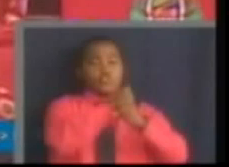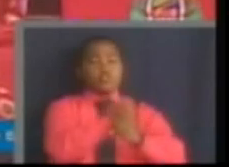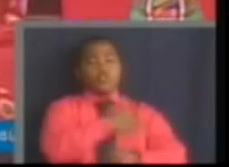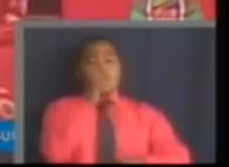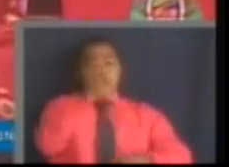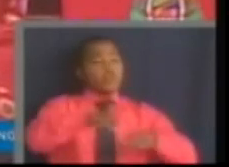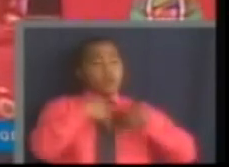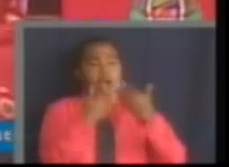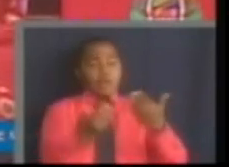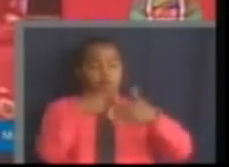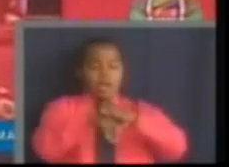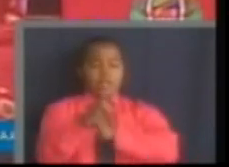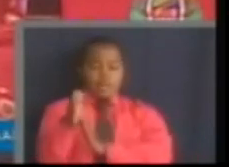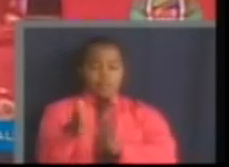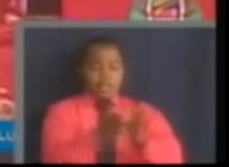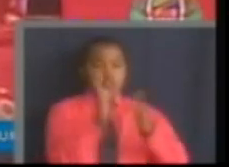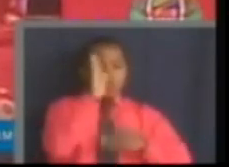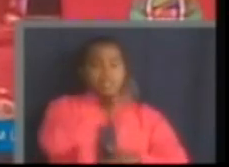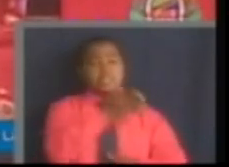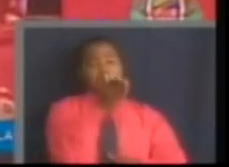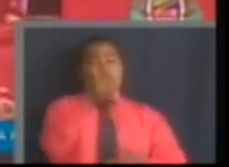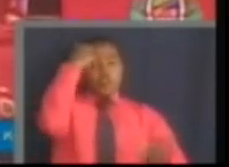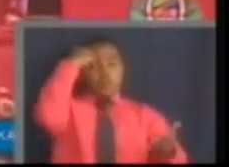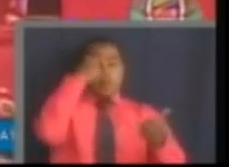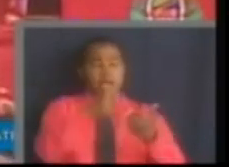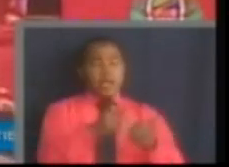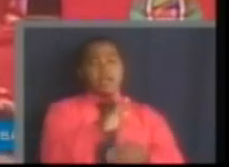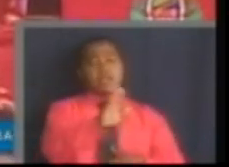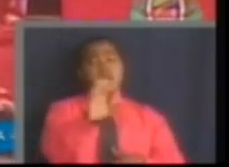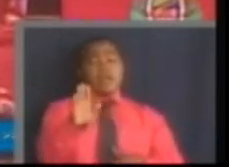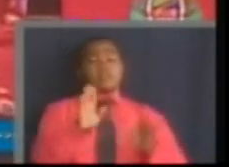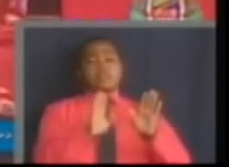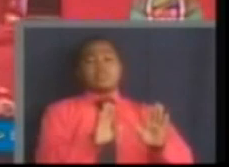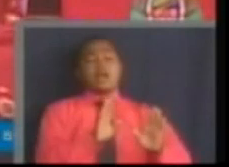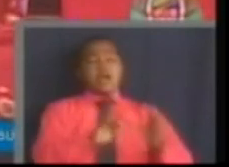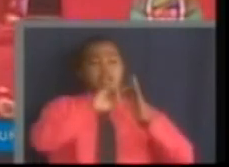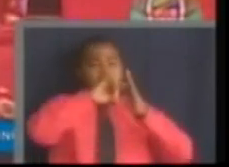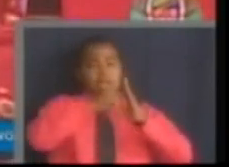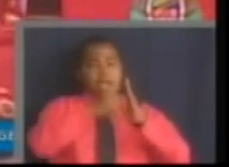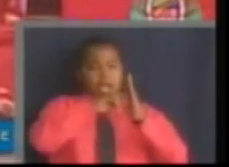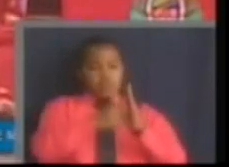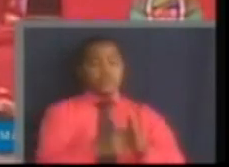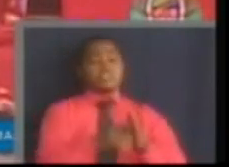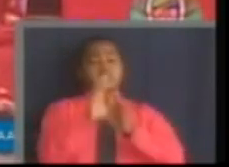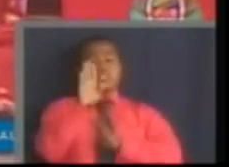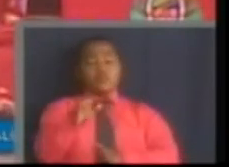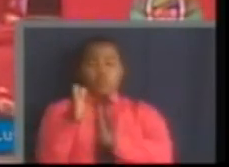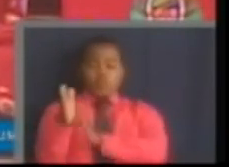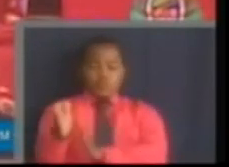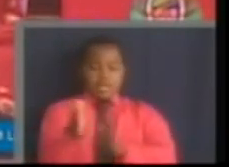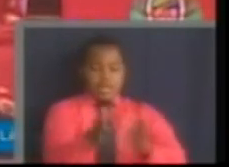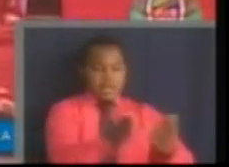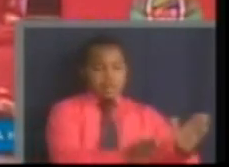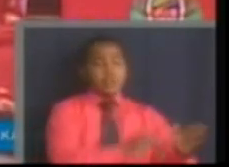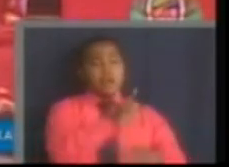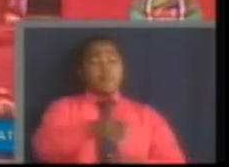kwenye mpangilio wa shughuli za siku hiyo. Tafsiri yake Mheshimiwa mwenyekiti, tayari kanuni yetu ilishaweka utaratibu pale ambapo